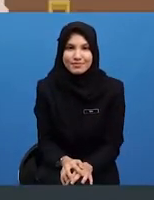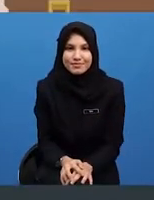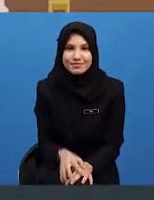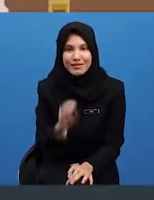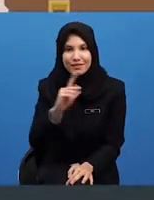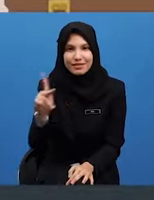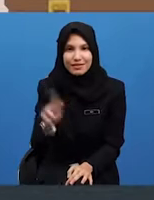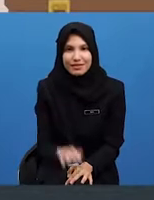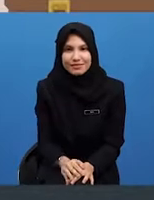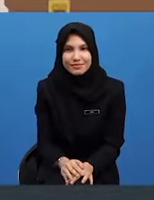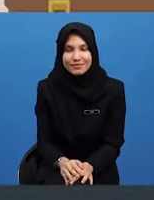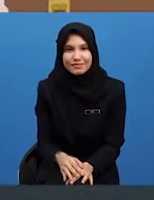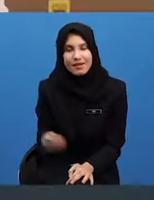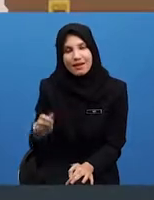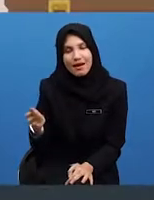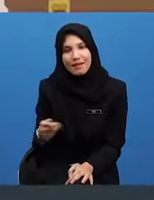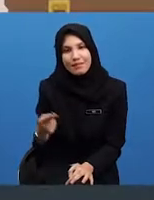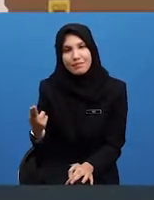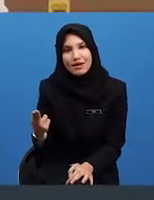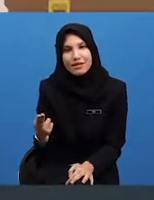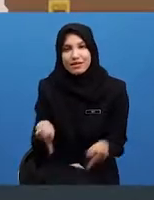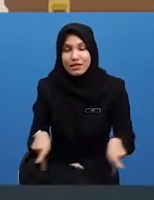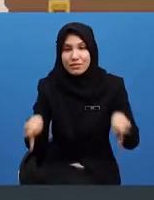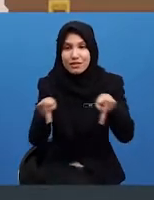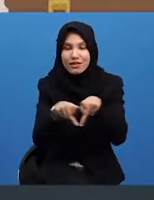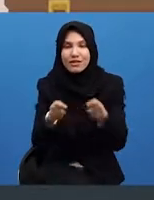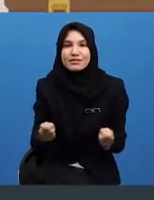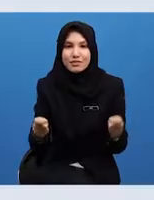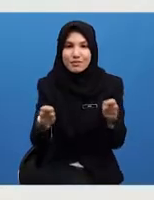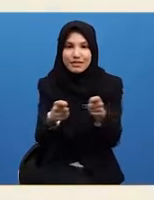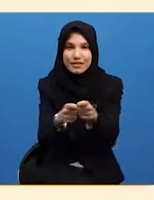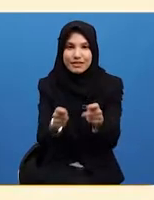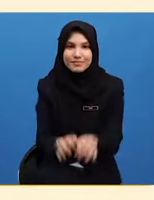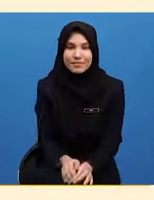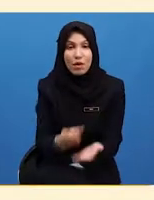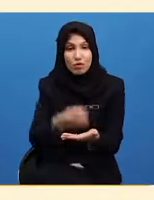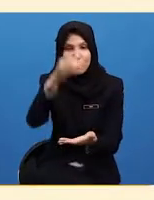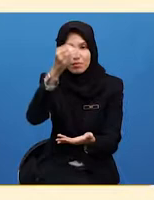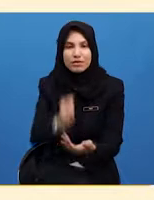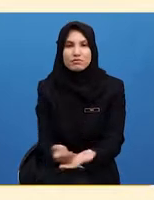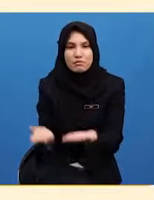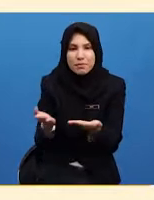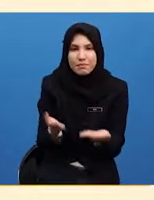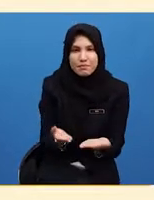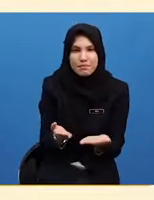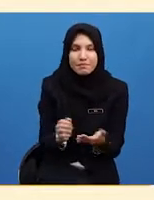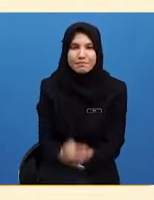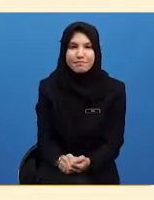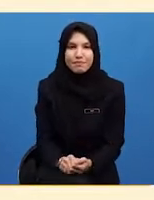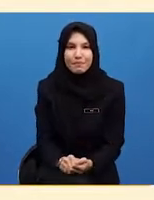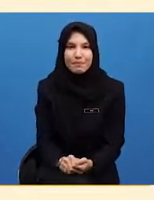Okey, alat-alat dan bahan yang diperlukan adalah seperti berikut. Botol plastik, pita